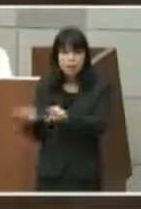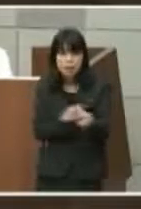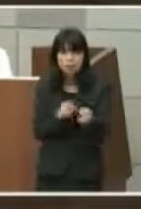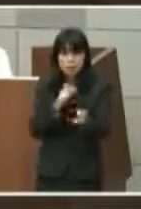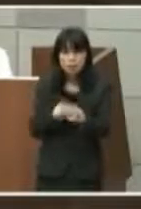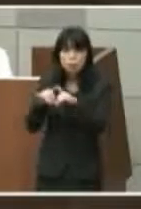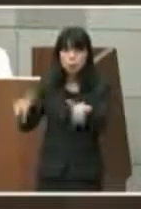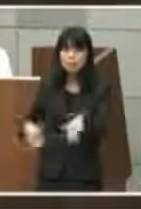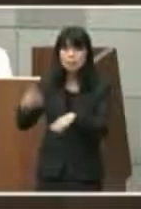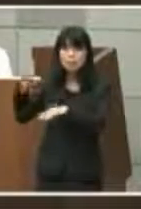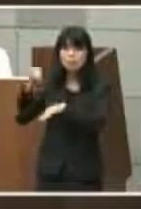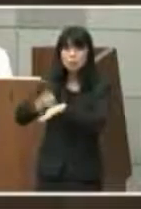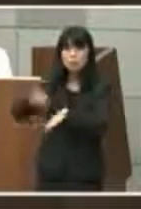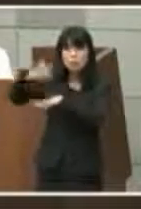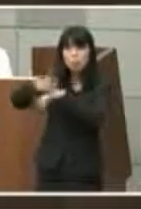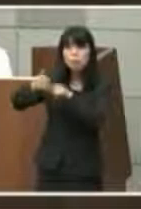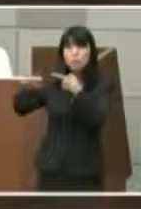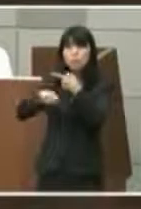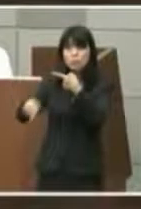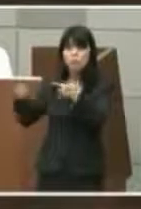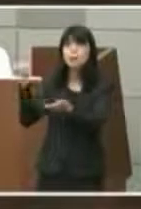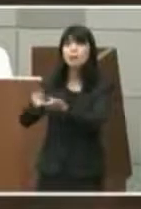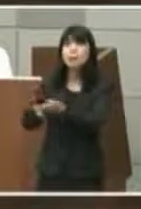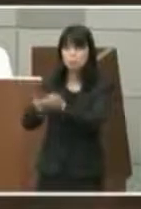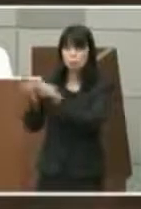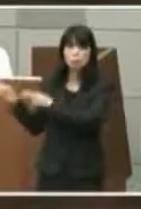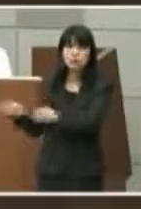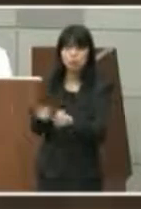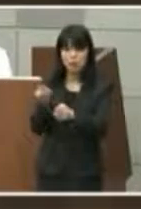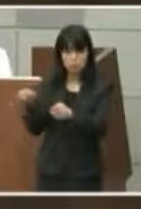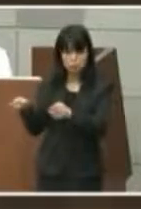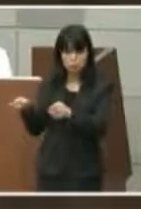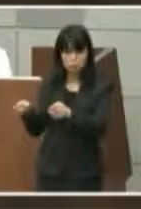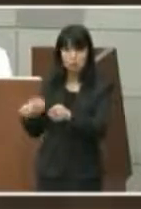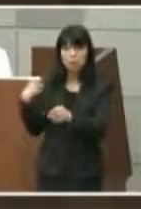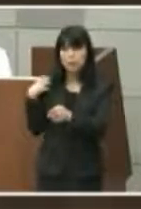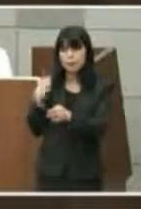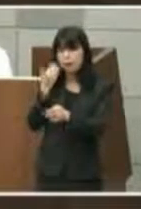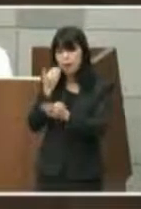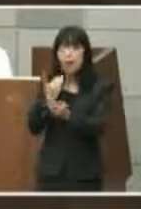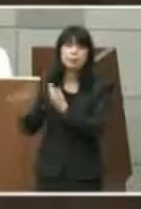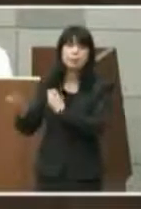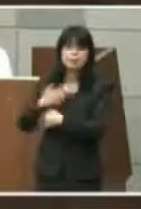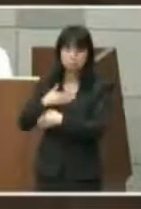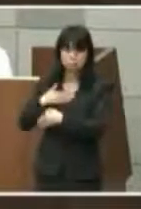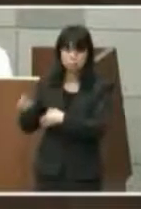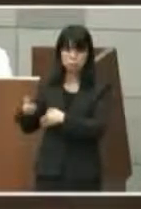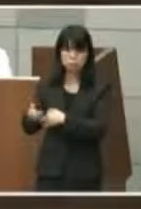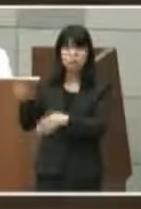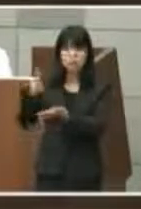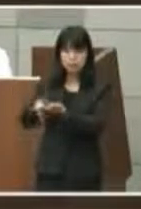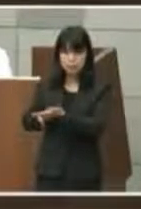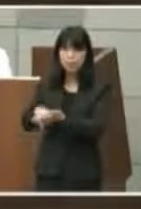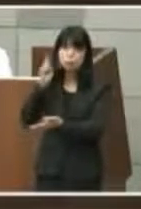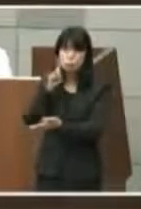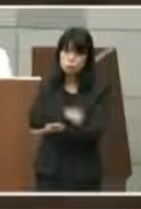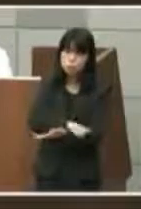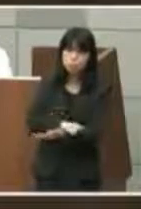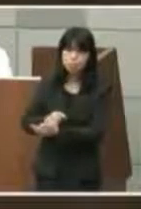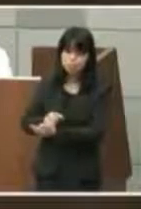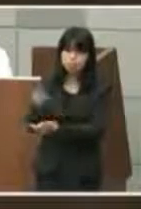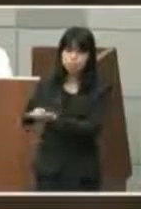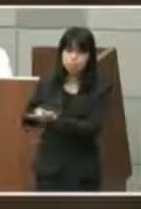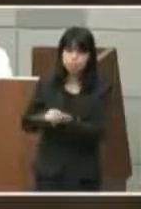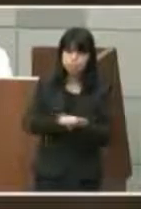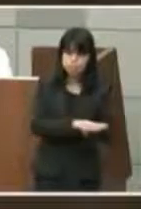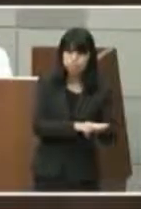トップ一人で決定される制度のことであり、それにより責任が明確となり決定が迅速に下され